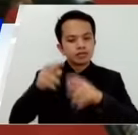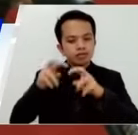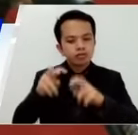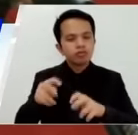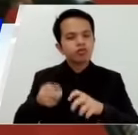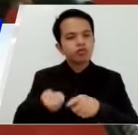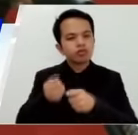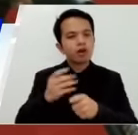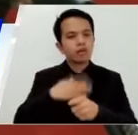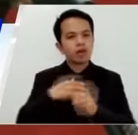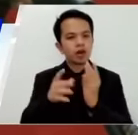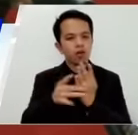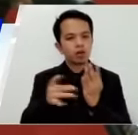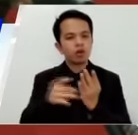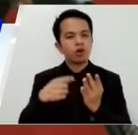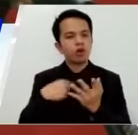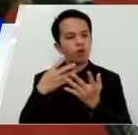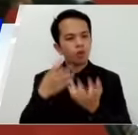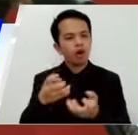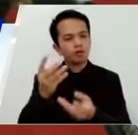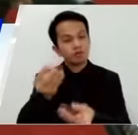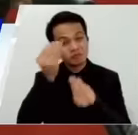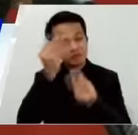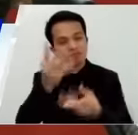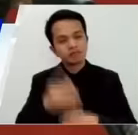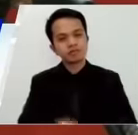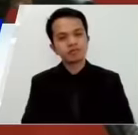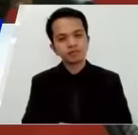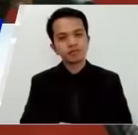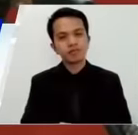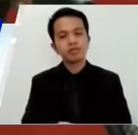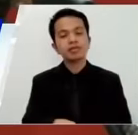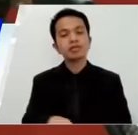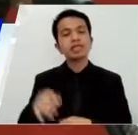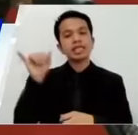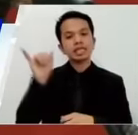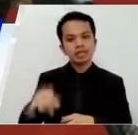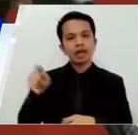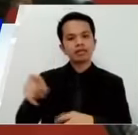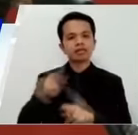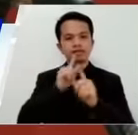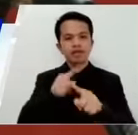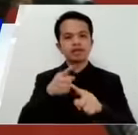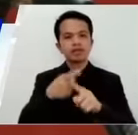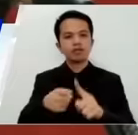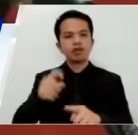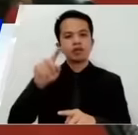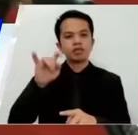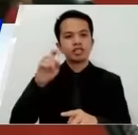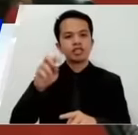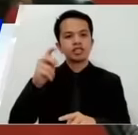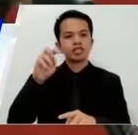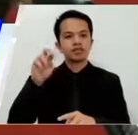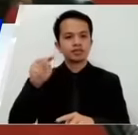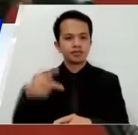there. I just want to let you know. Ito ang sagot ni Xi Jinping.